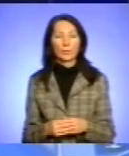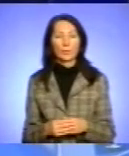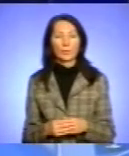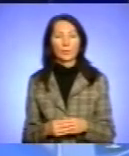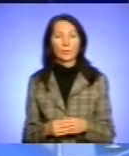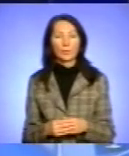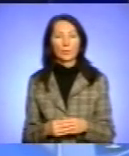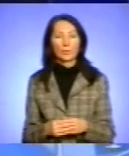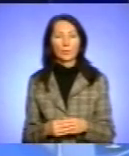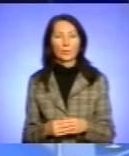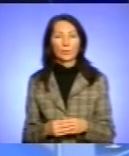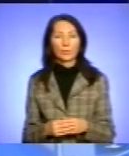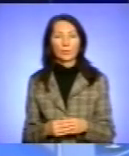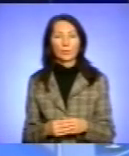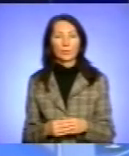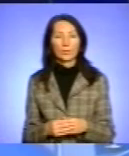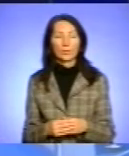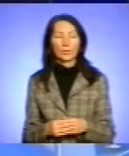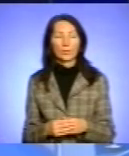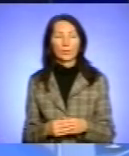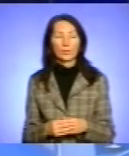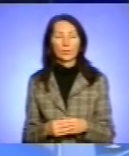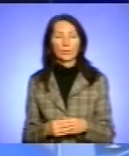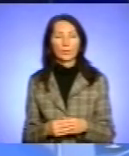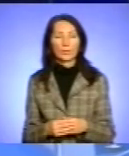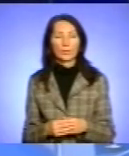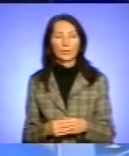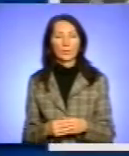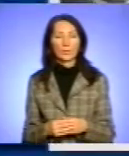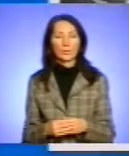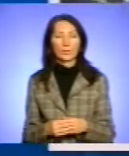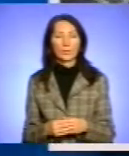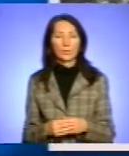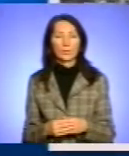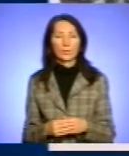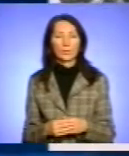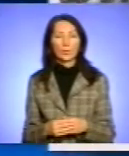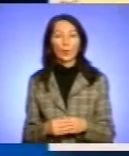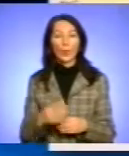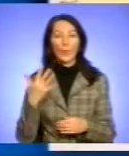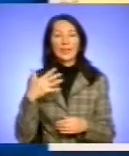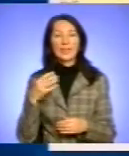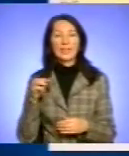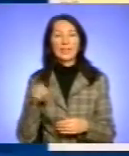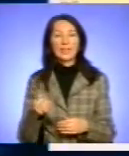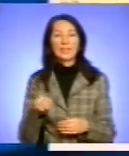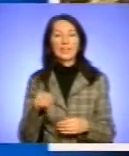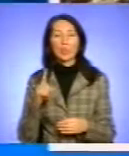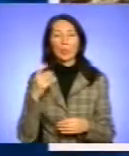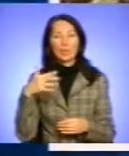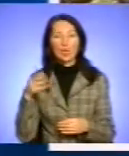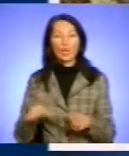Вітаю всіх, хто зараз нас дивиться. В ефірі новини дня. І коротко про головне. Понад 150 тисяч тонн цукру виготовили